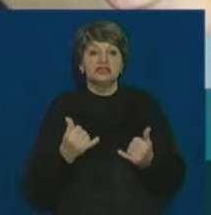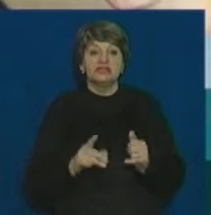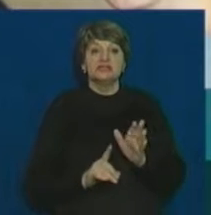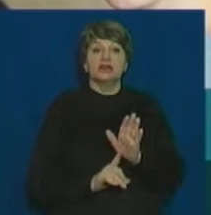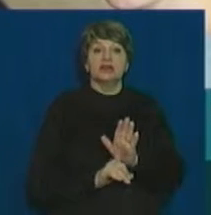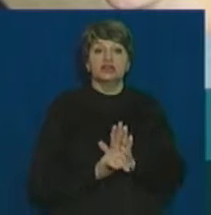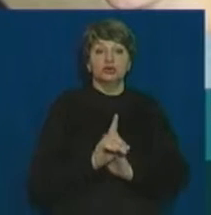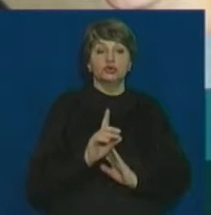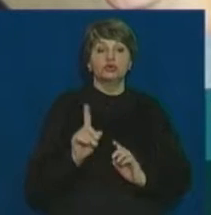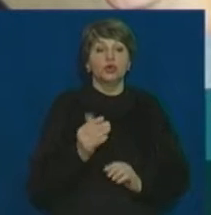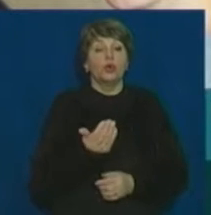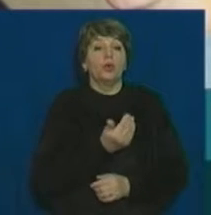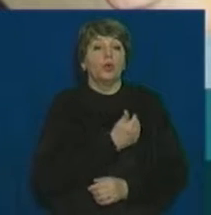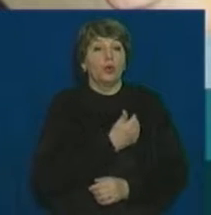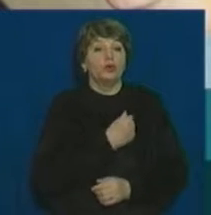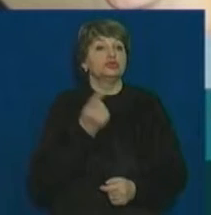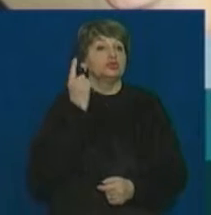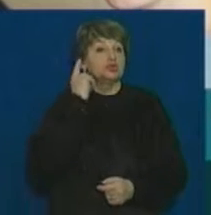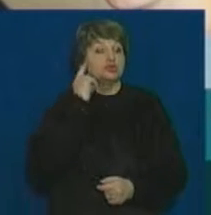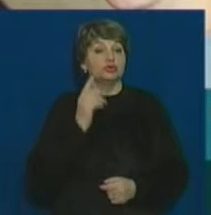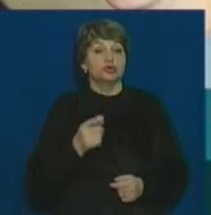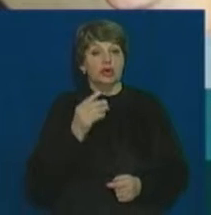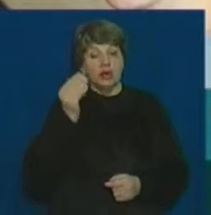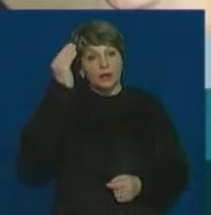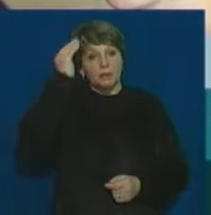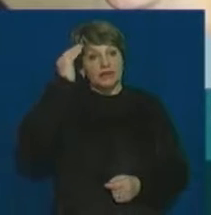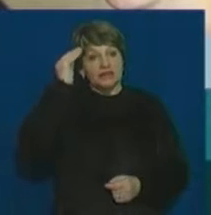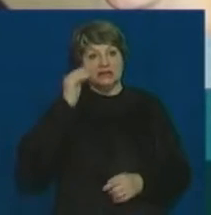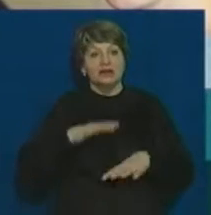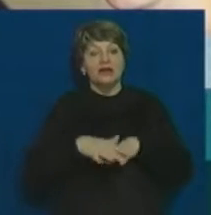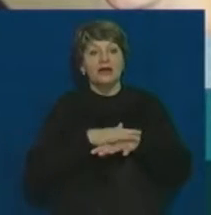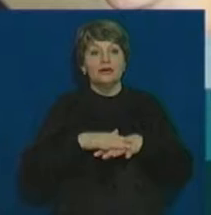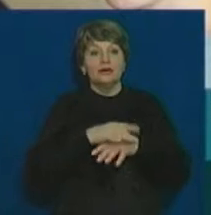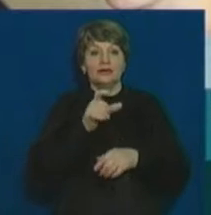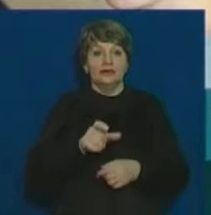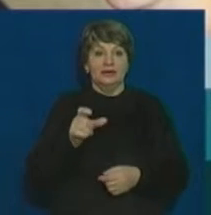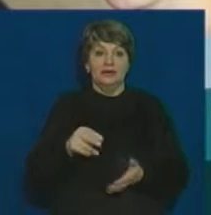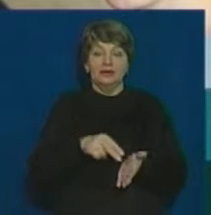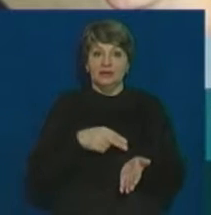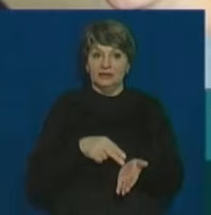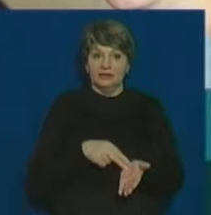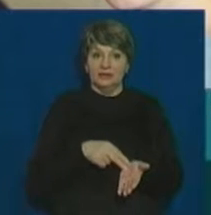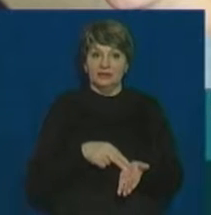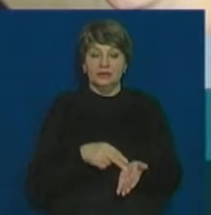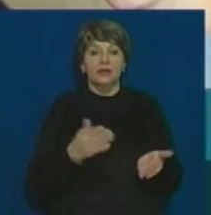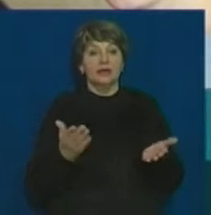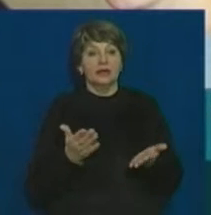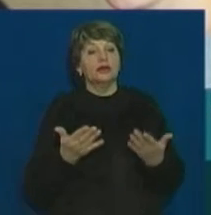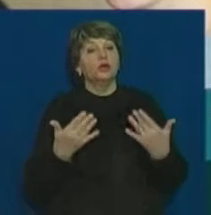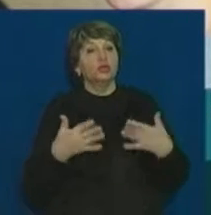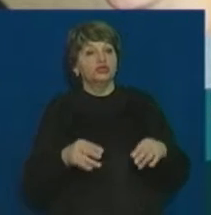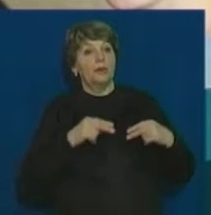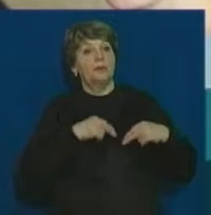що хоче чути думку громади в нові способи, які вже працюють по